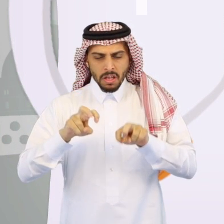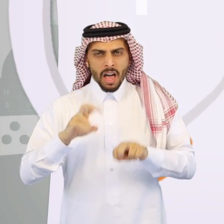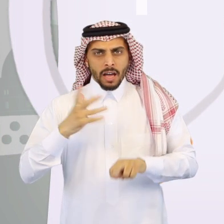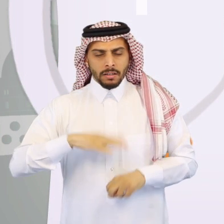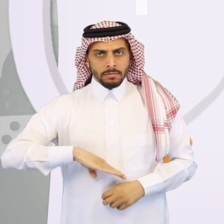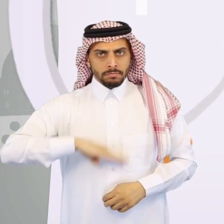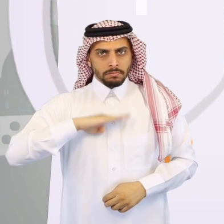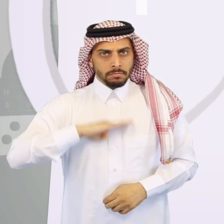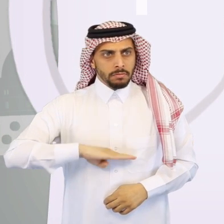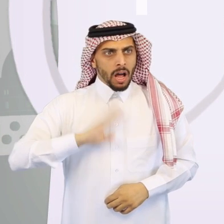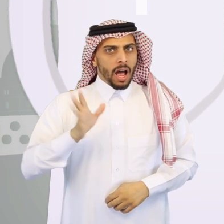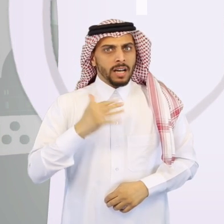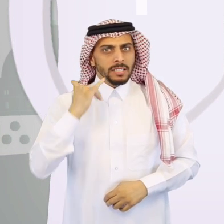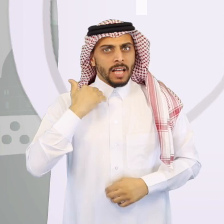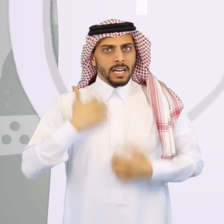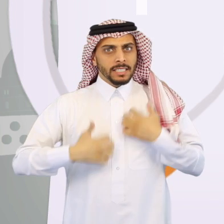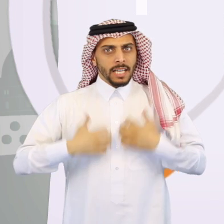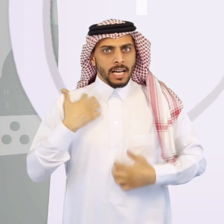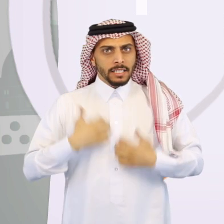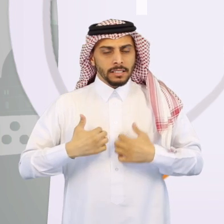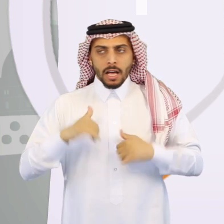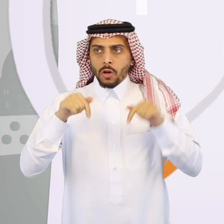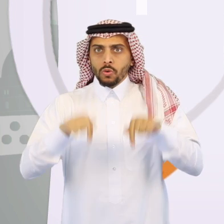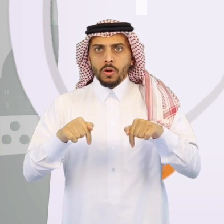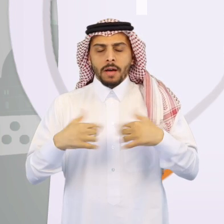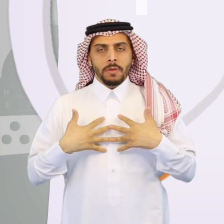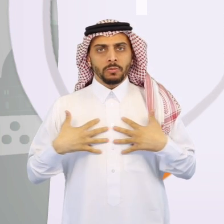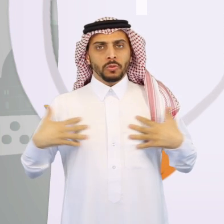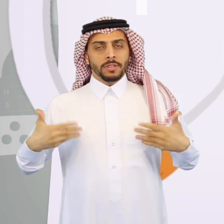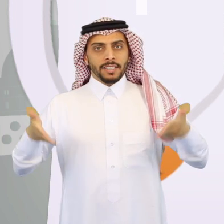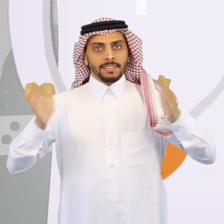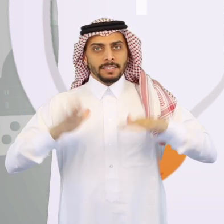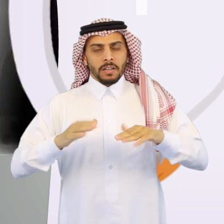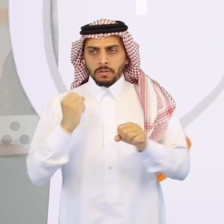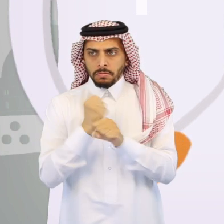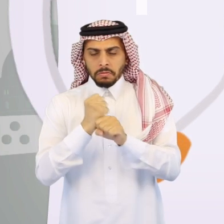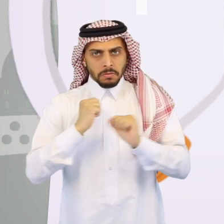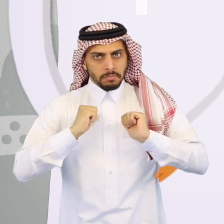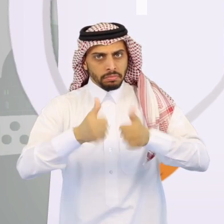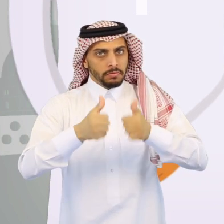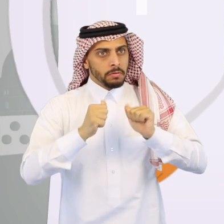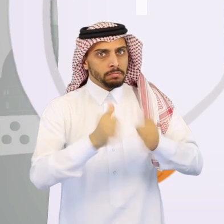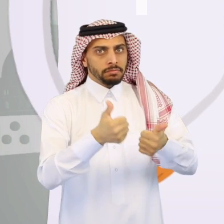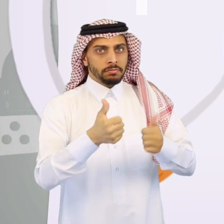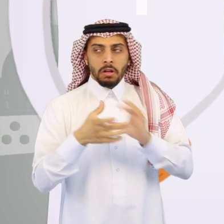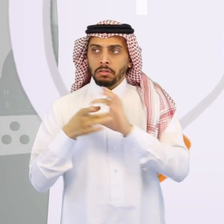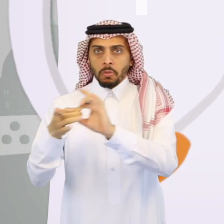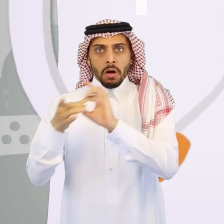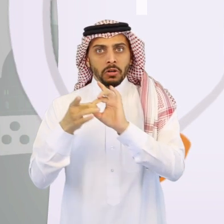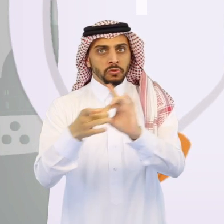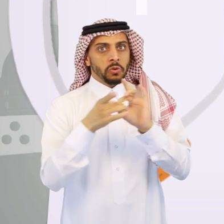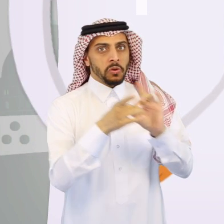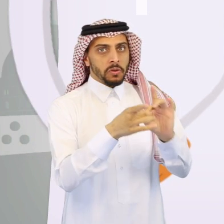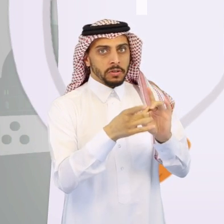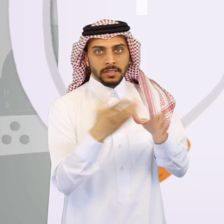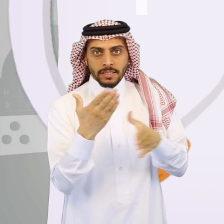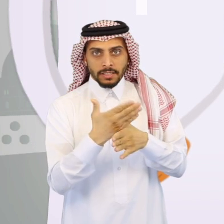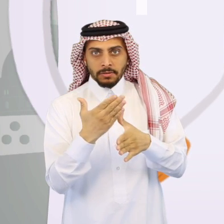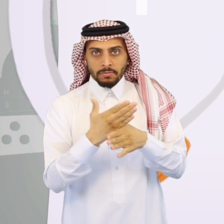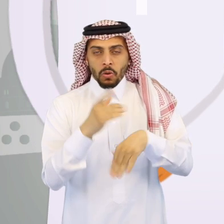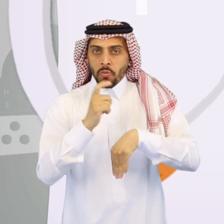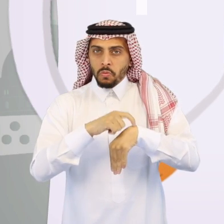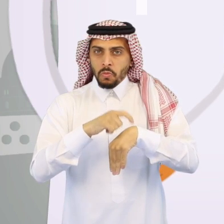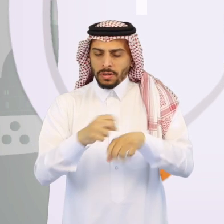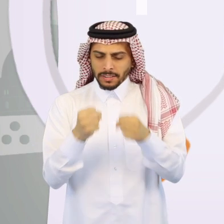تمكننا من التمتع بالحياه وتحقيق ما نحن قادرون على تحقيقه والتواصل مع الاخرين لتجاوز